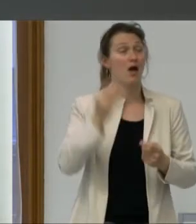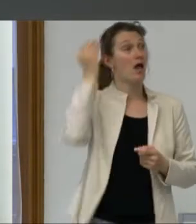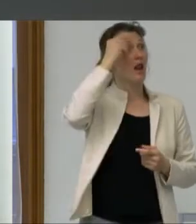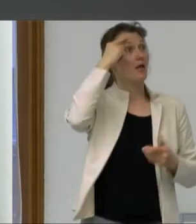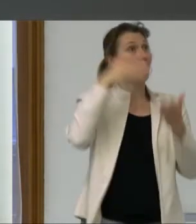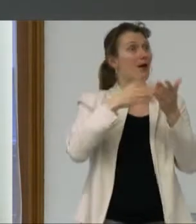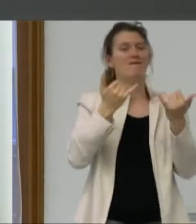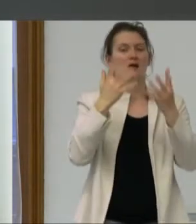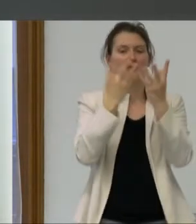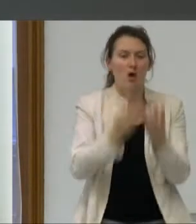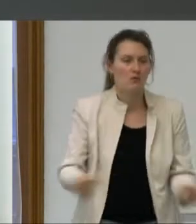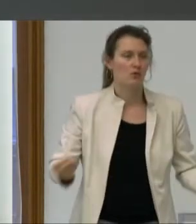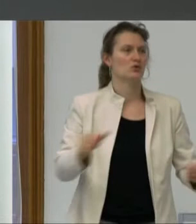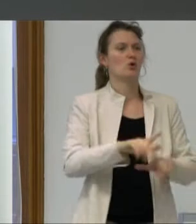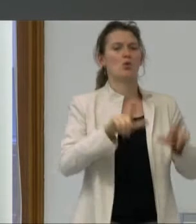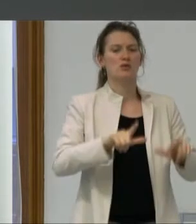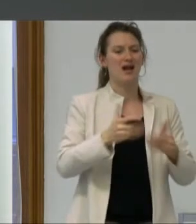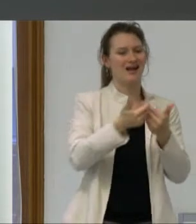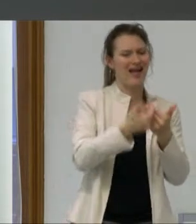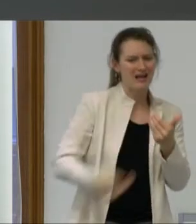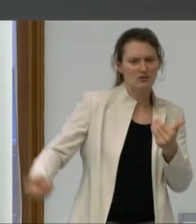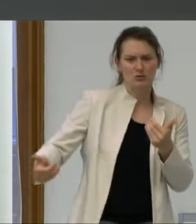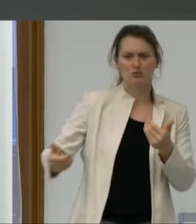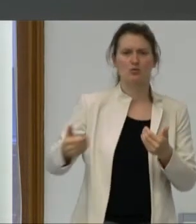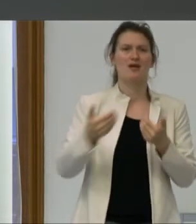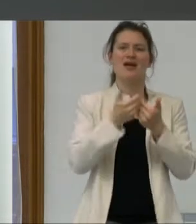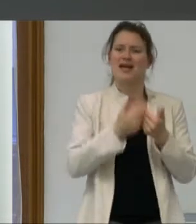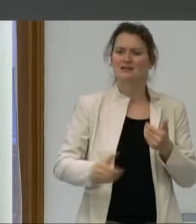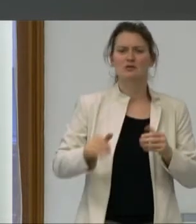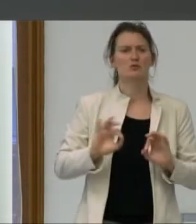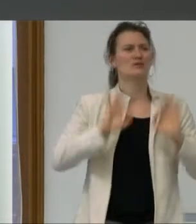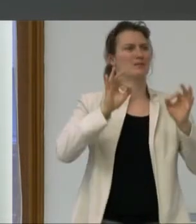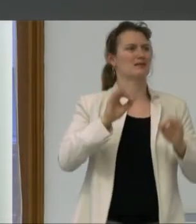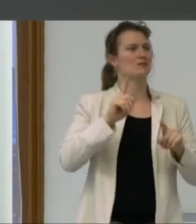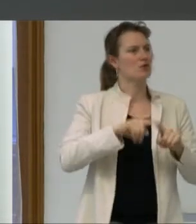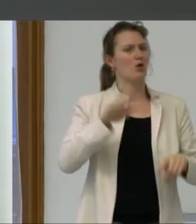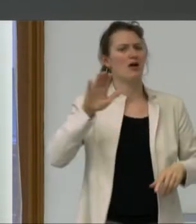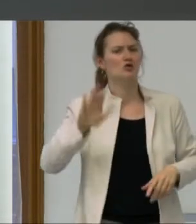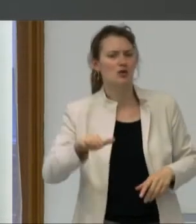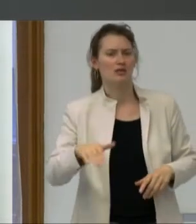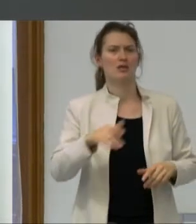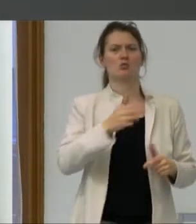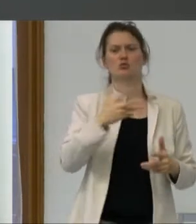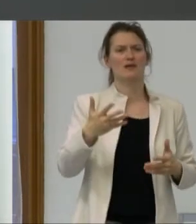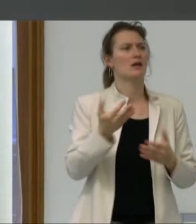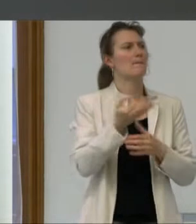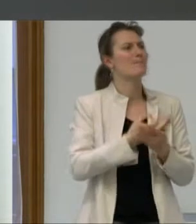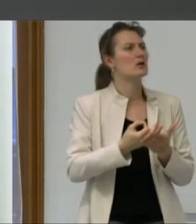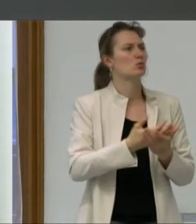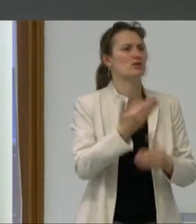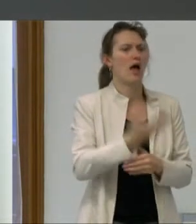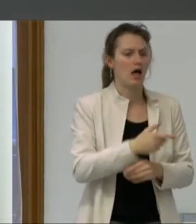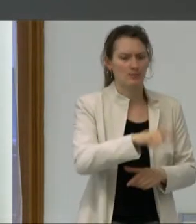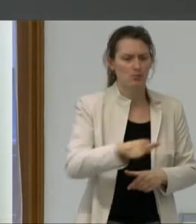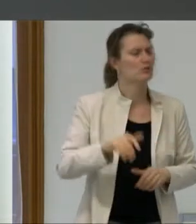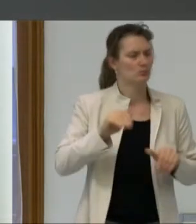wieder auflösen, Grundlagen von Exklusion, Exklusionsrisiken, aber auch Genderaspekte, Bildungsarmut und so weiter sollten hier Platz